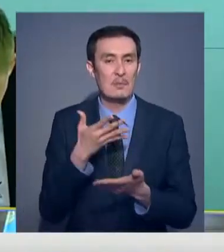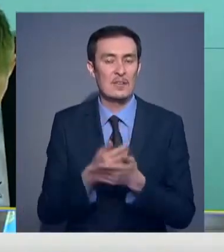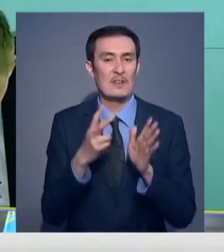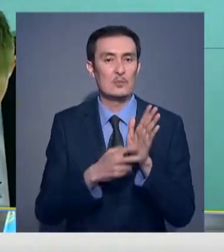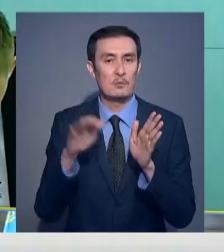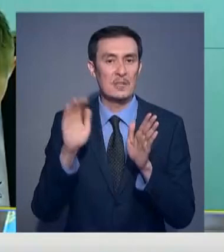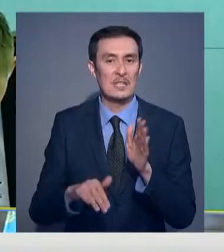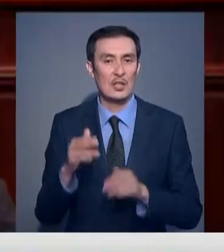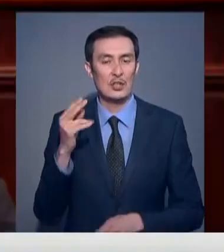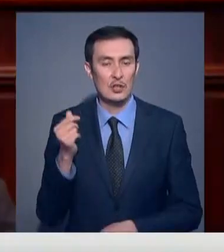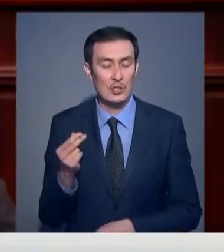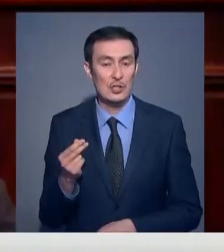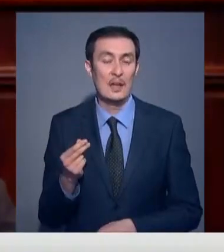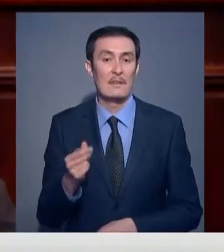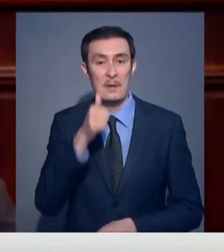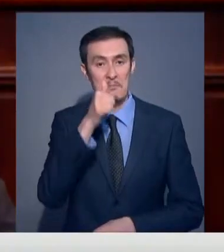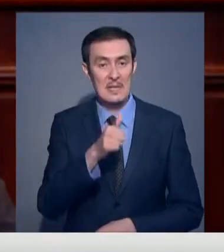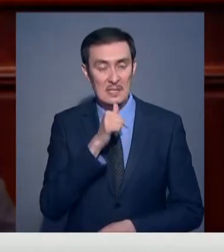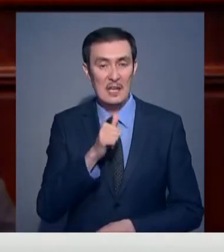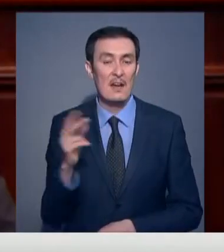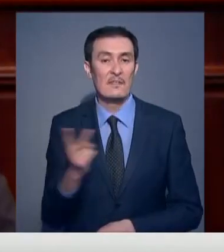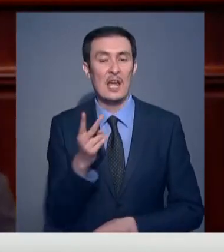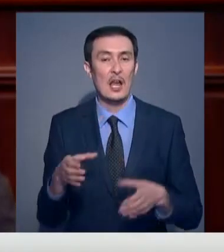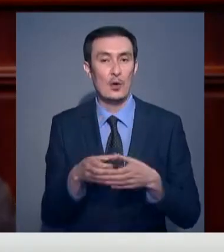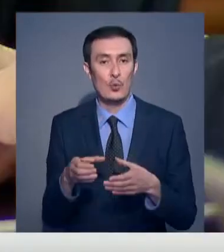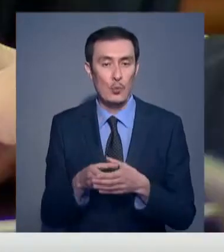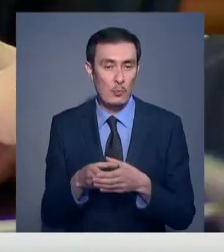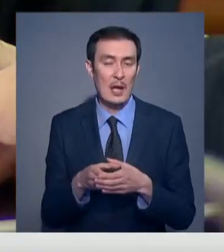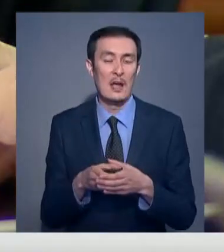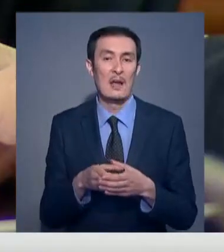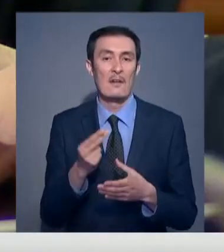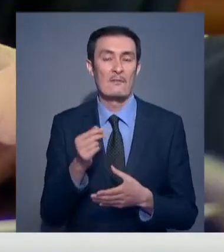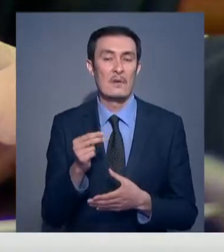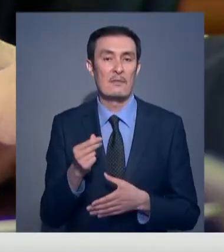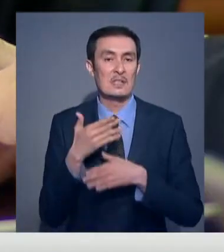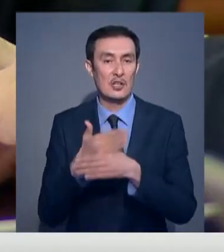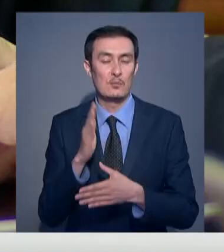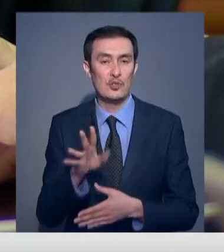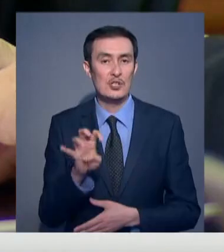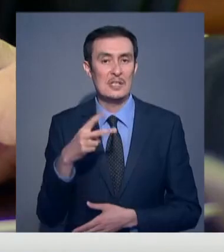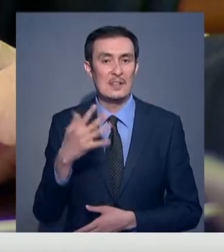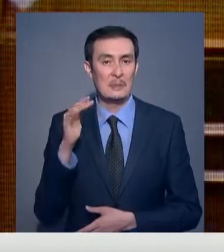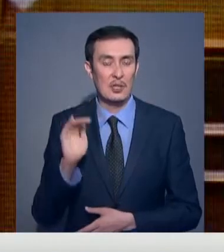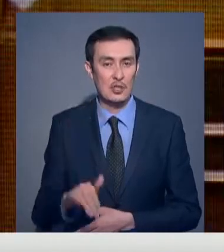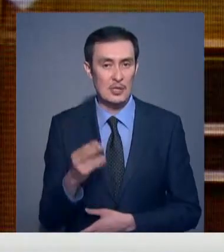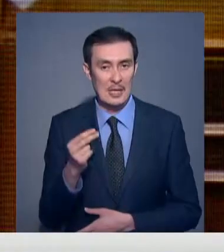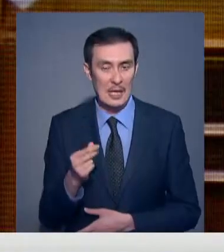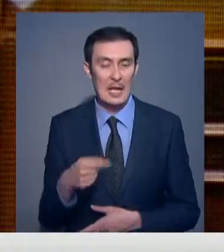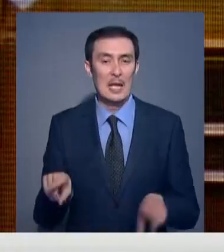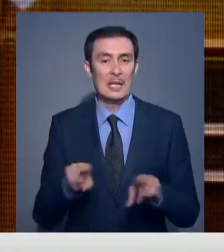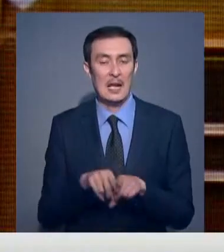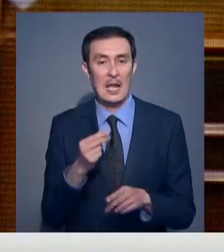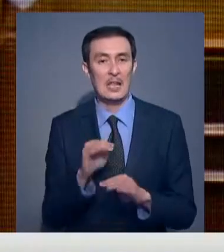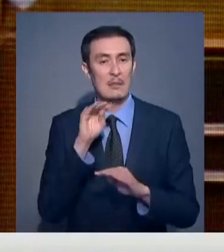по 850 тысяч тенге в месяц. Во второй группе сумма вознаграждения 425 тысяч в